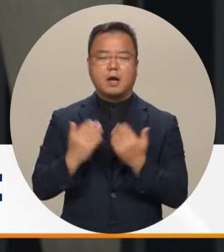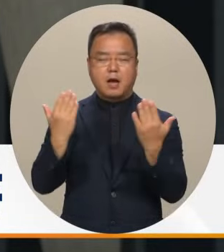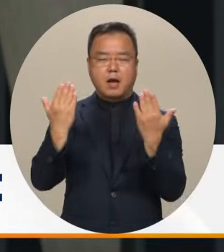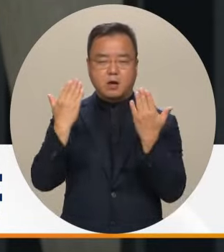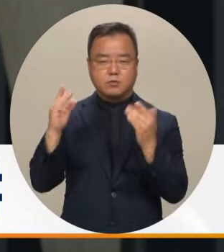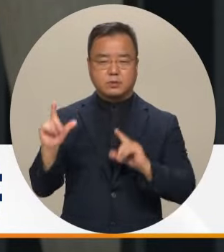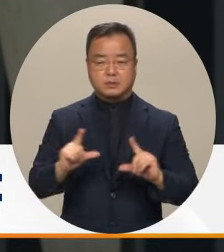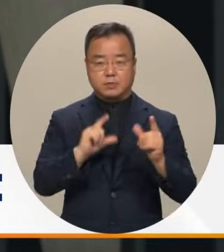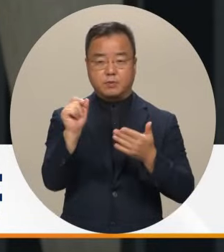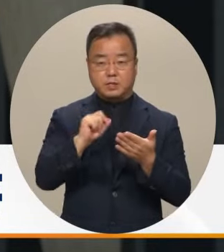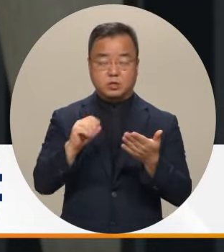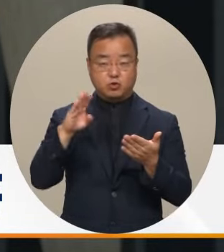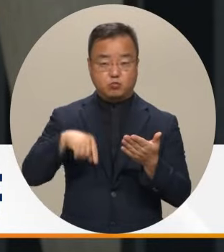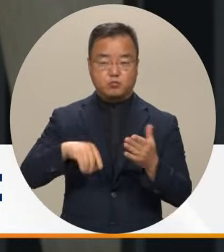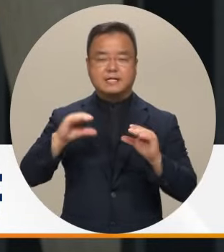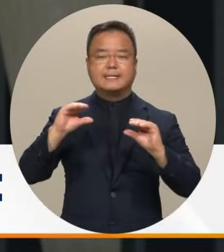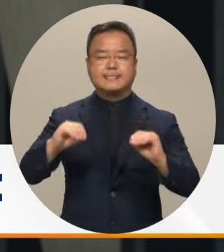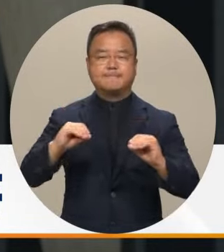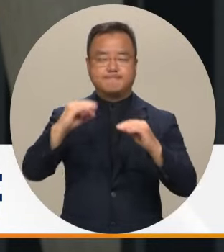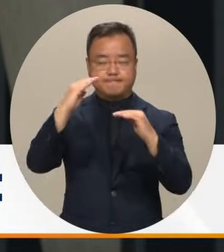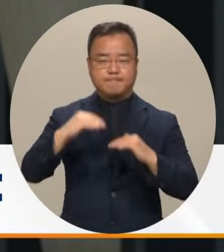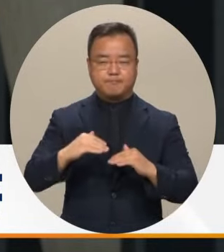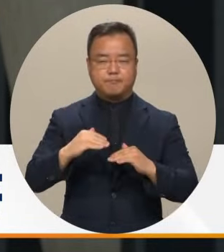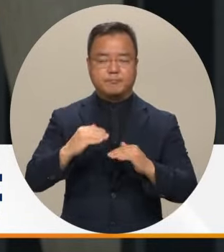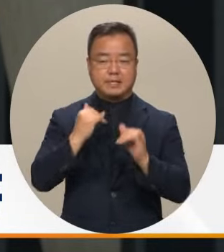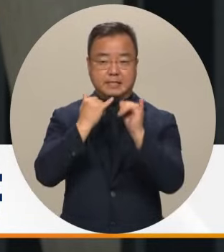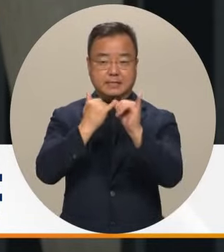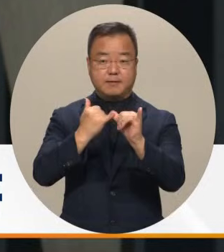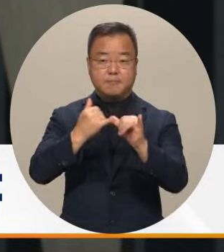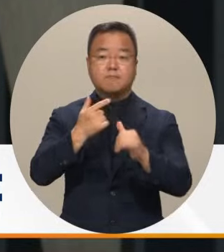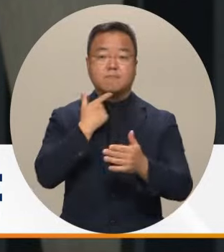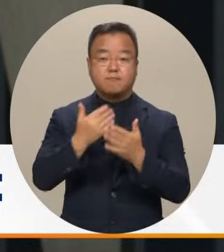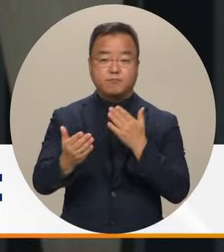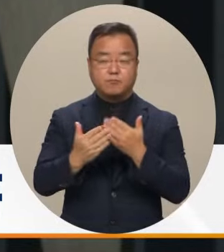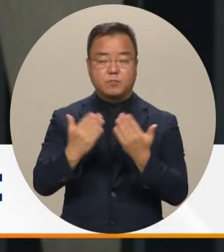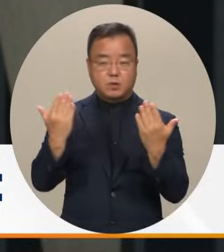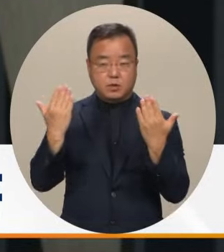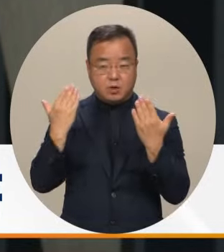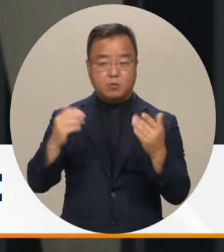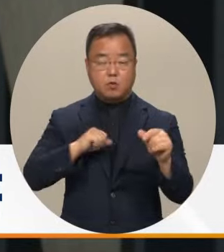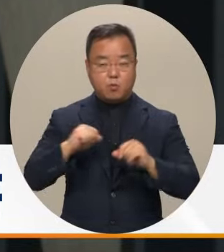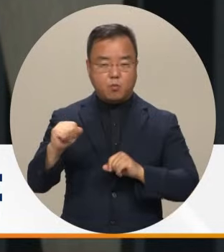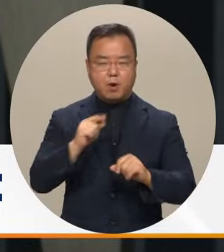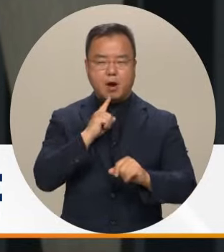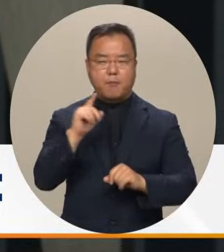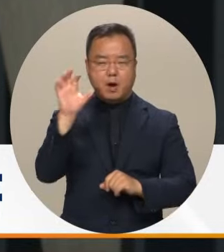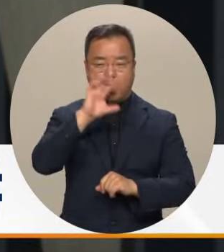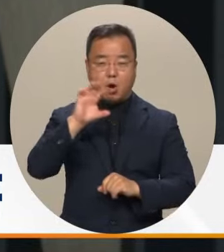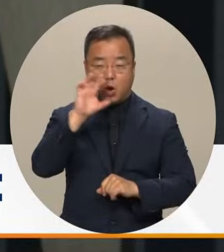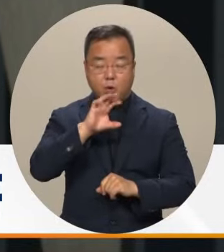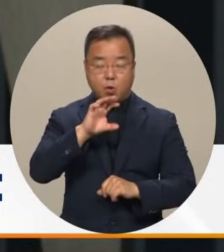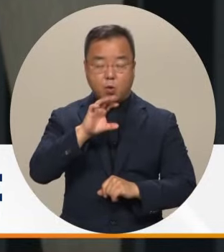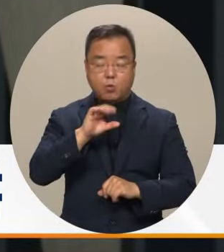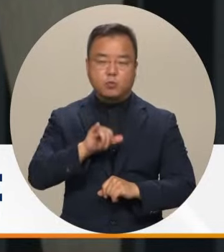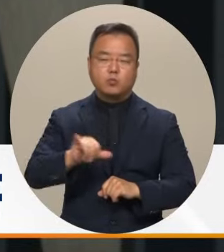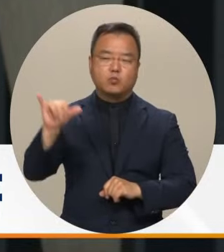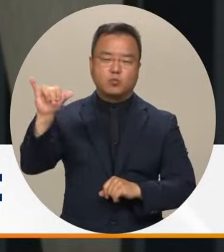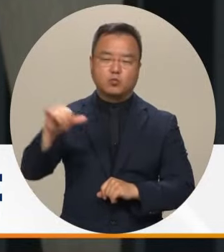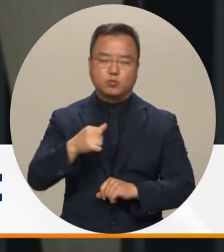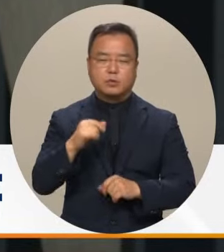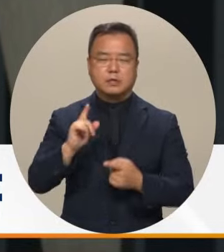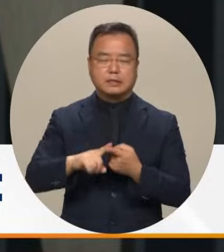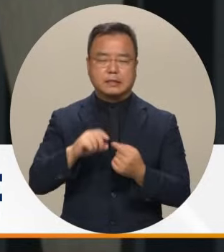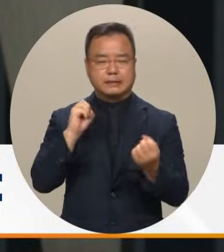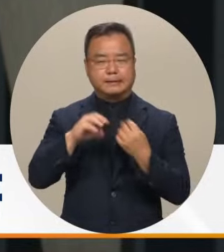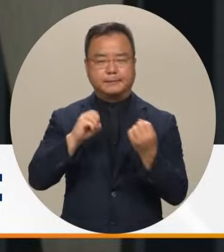기록부의 금지 사항들이 있습니다 대내외 수상 실적이라 그가 교회 활동 또는 어학연수 이런 부분들의 내용이 답변에 들어가면 안